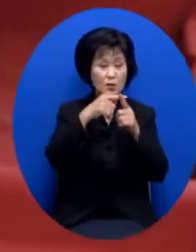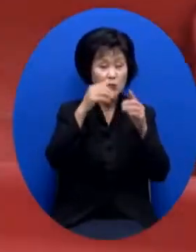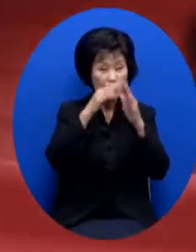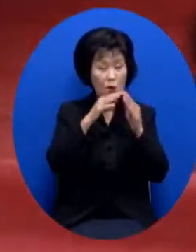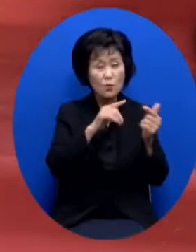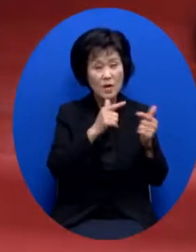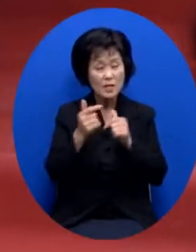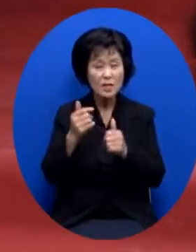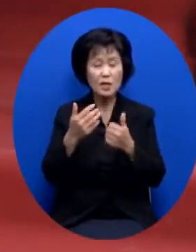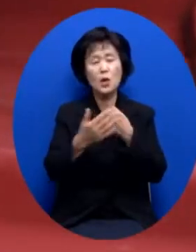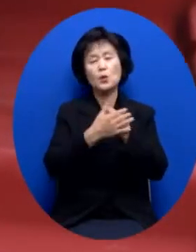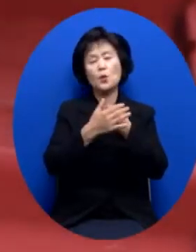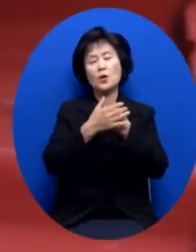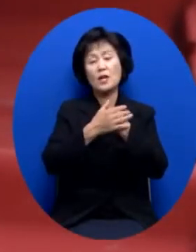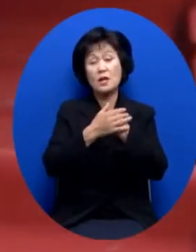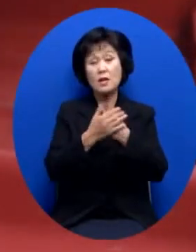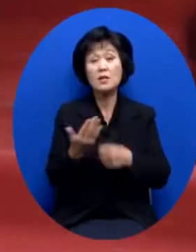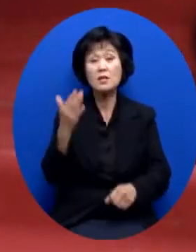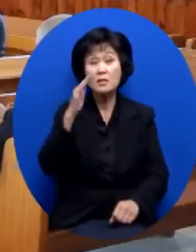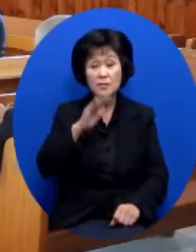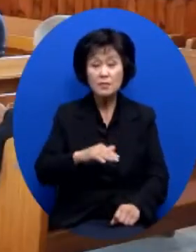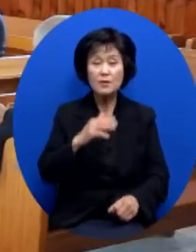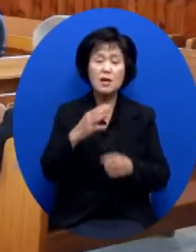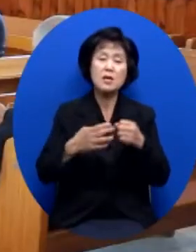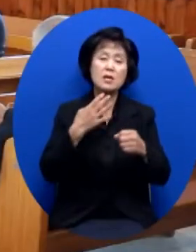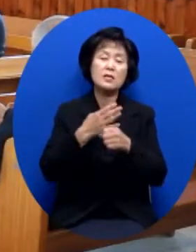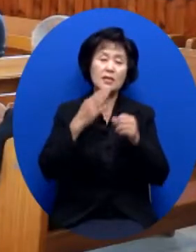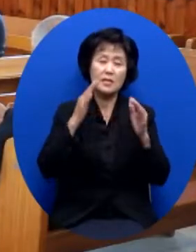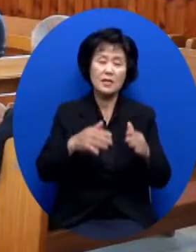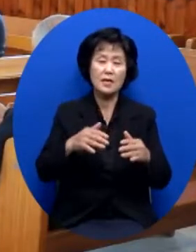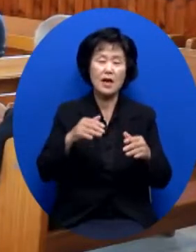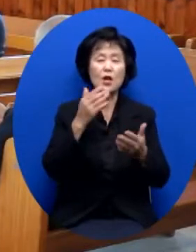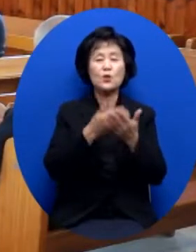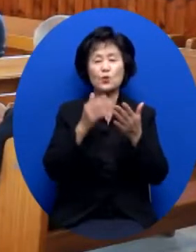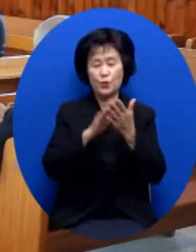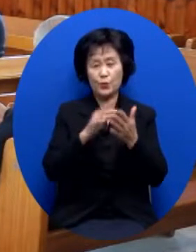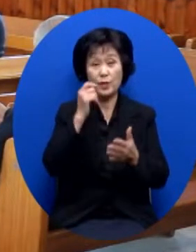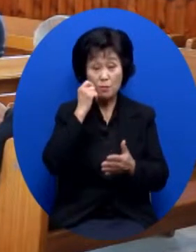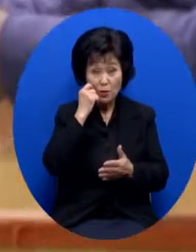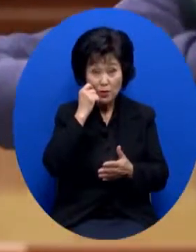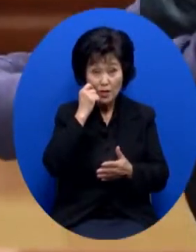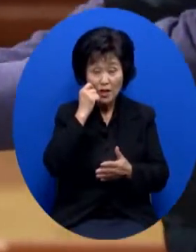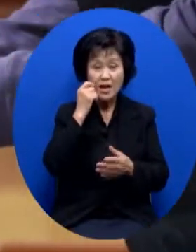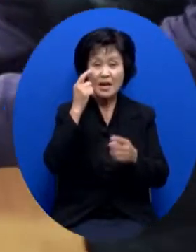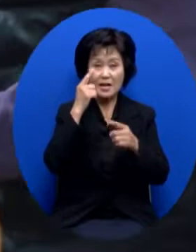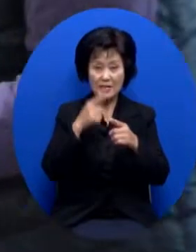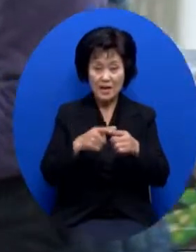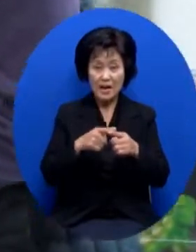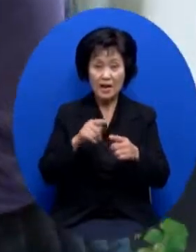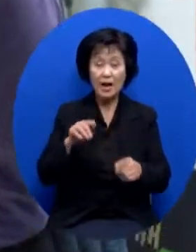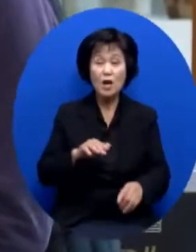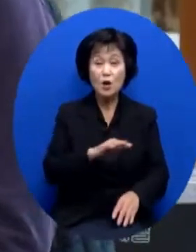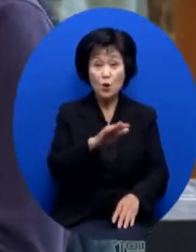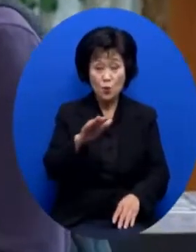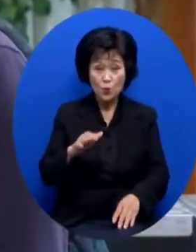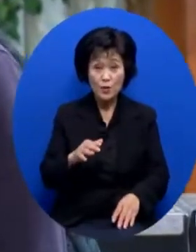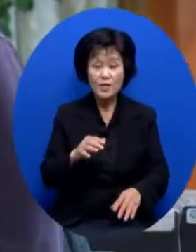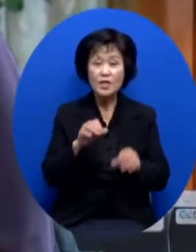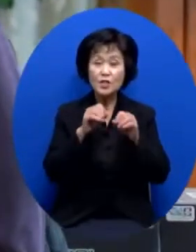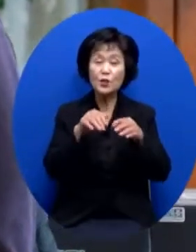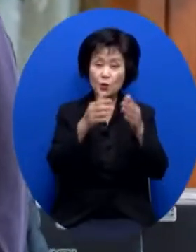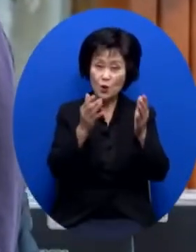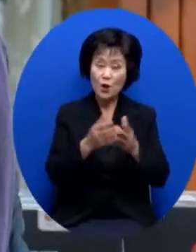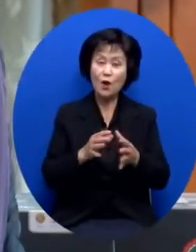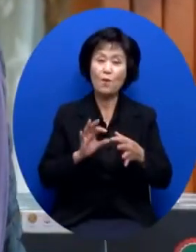도움을 청했지만 4년 동안 교회를 수리하지 못하고 그렇게 지내오다가 저희 오지선교회와 연결이